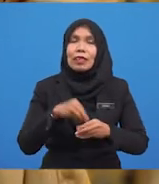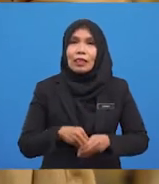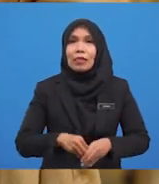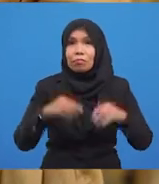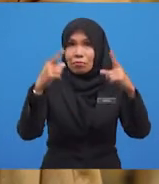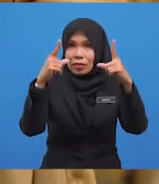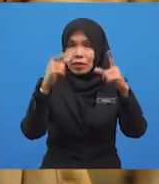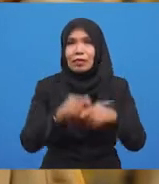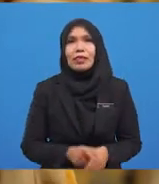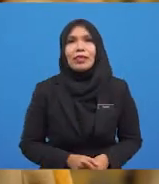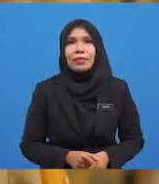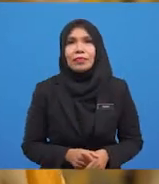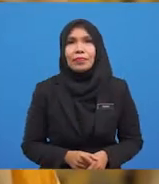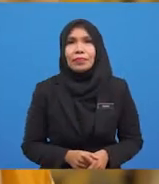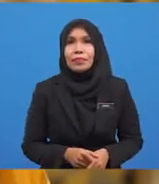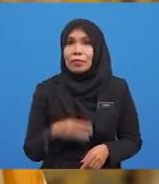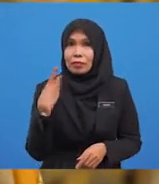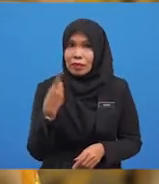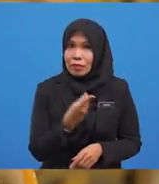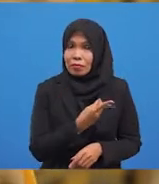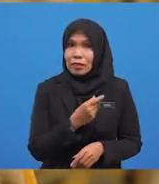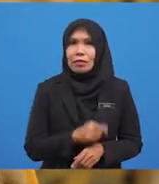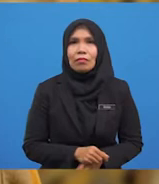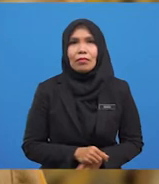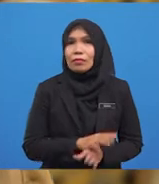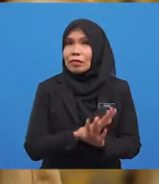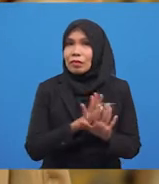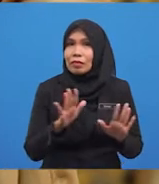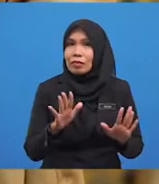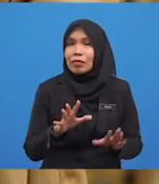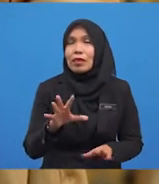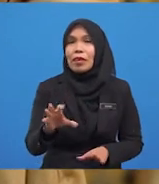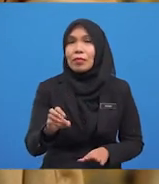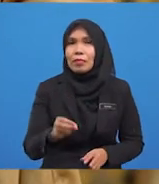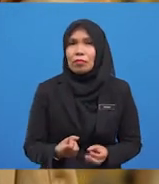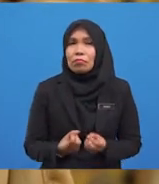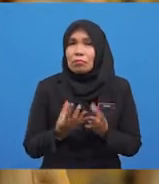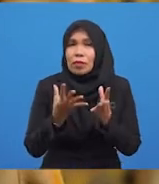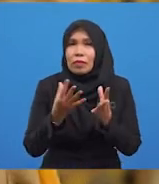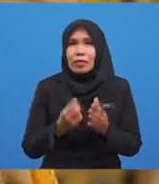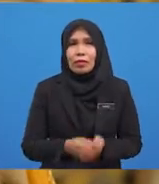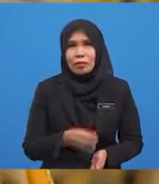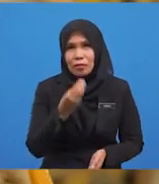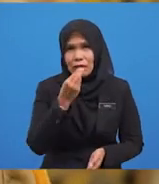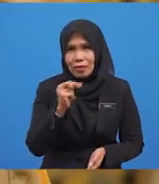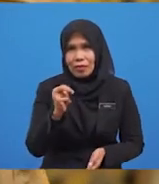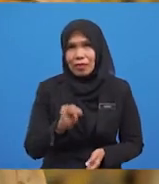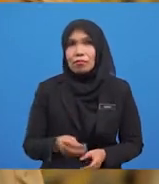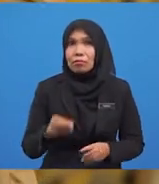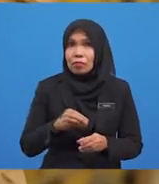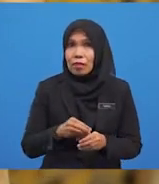kita dinasihatkan supaya tidak mengambil terlalu banyak makanan di dalam